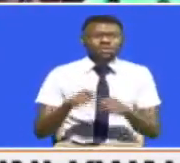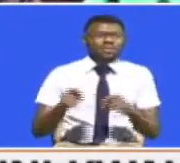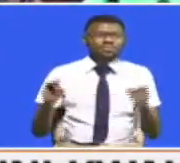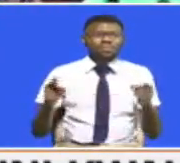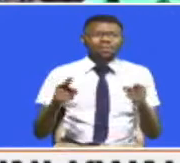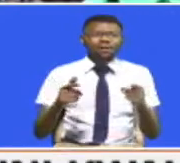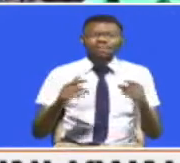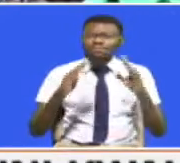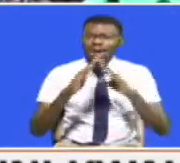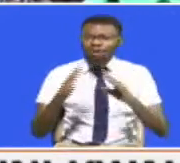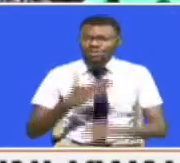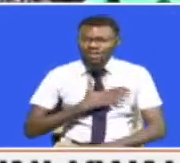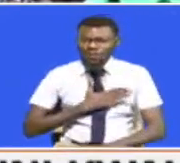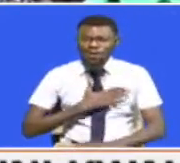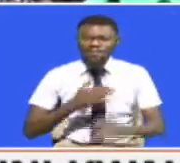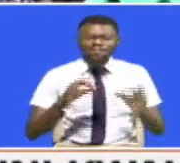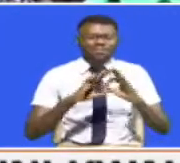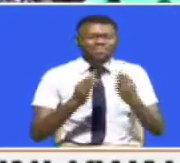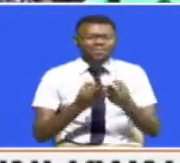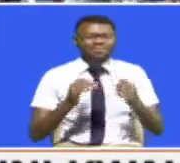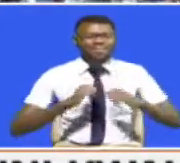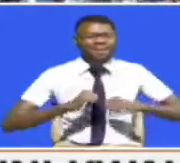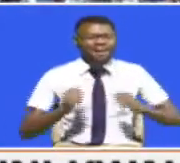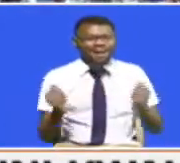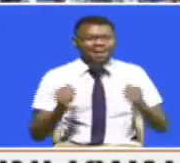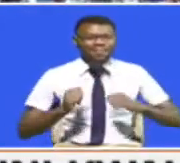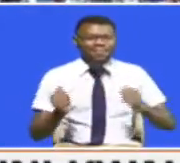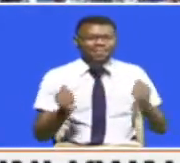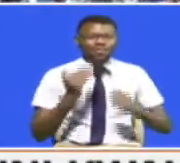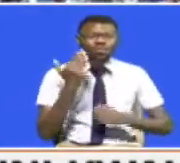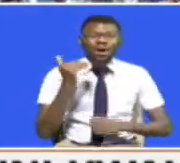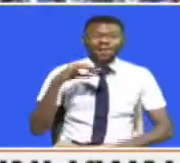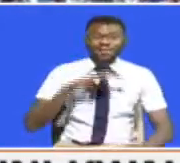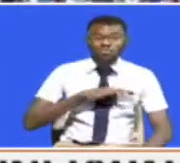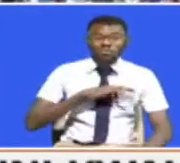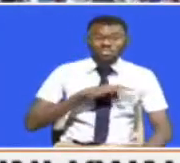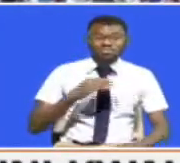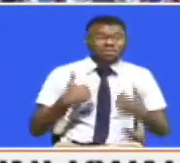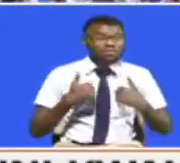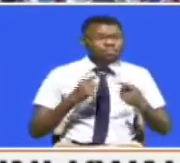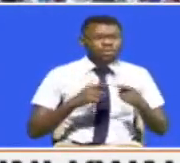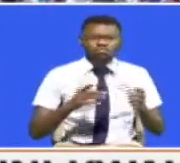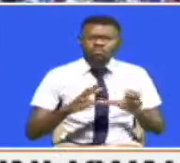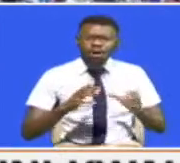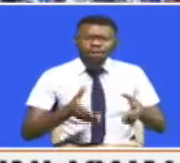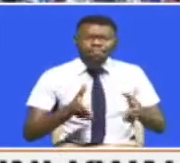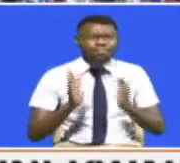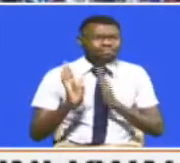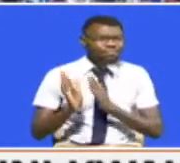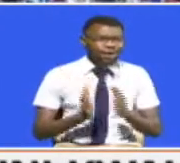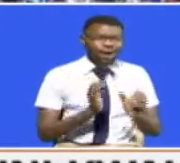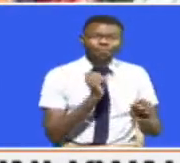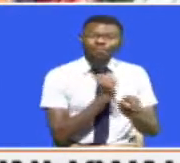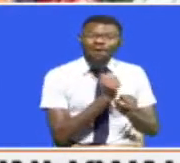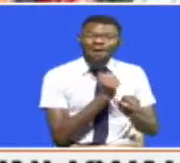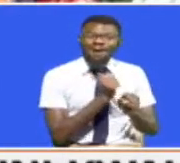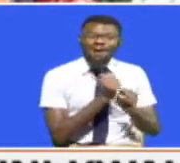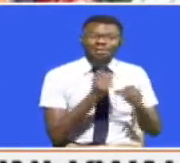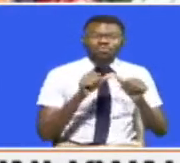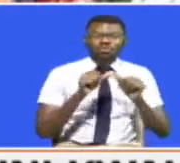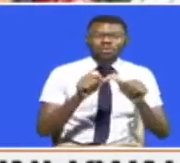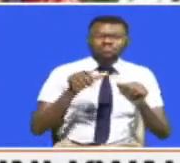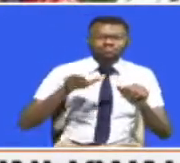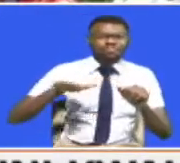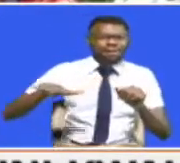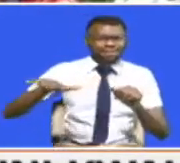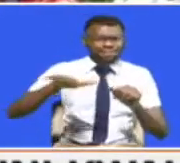yana furaha nyingi sana kwa sababu tunapata posho. Hata hivyo, kampuni inapania kuendeleza uchimbaji katika maeneo